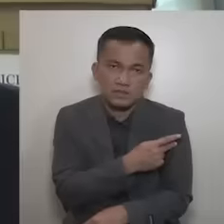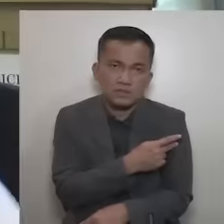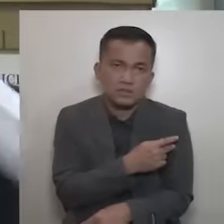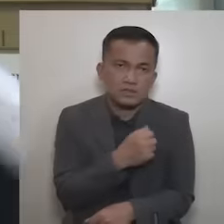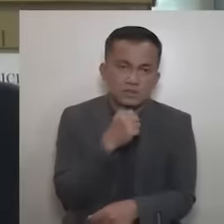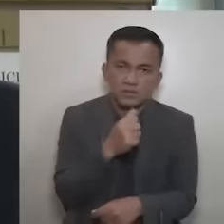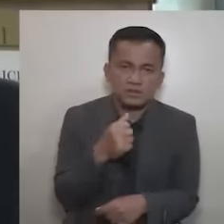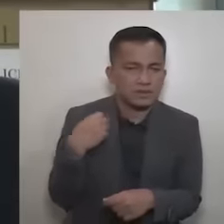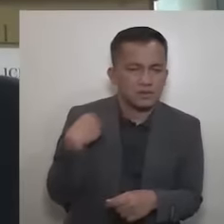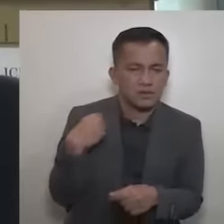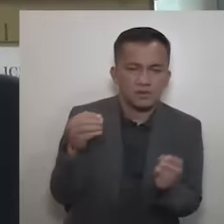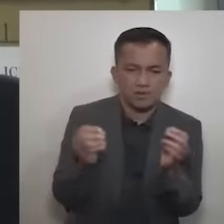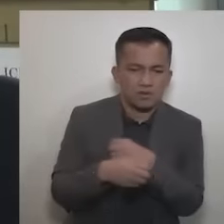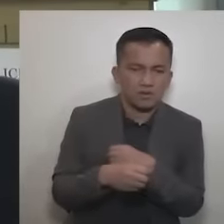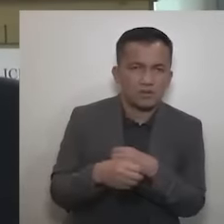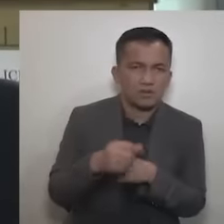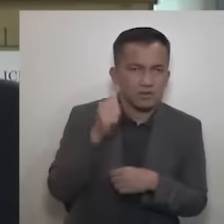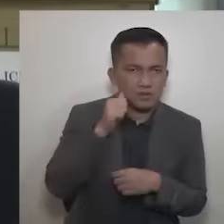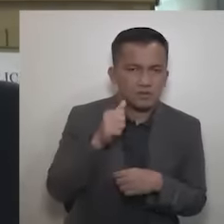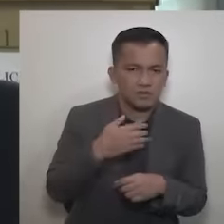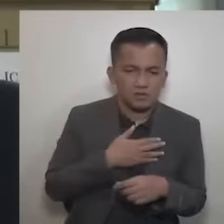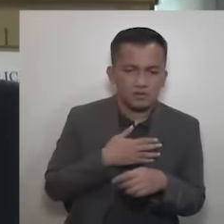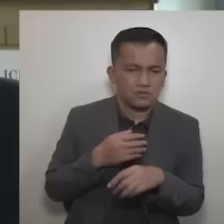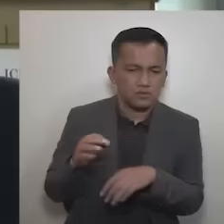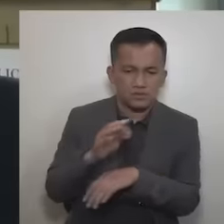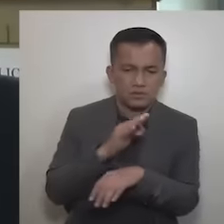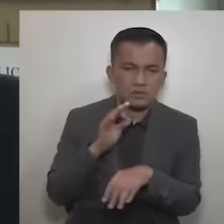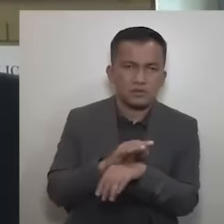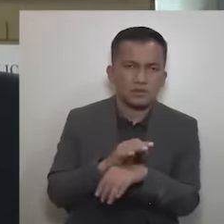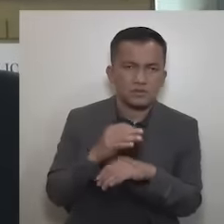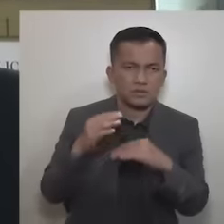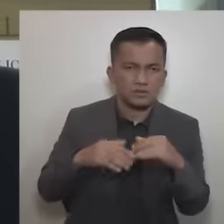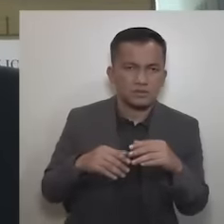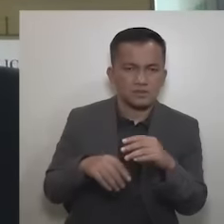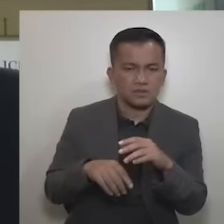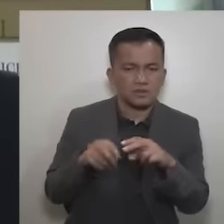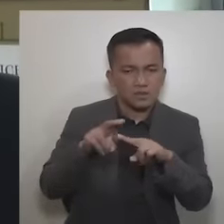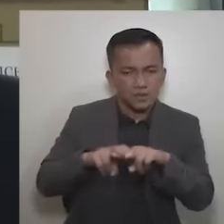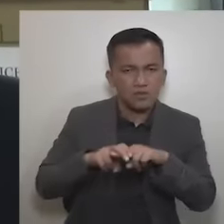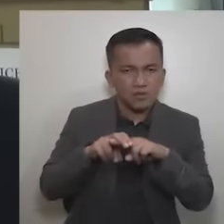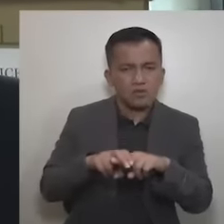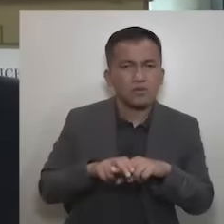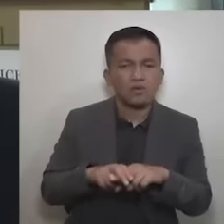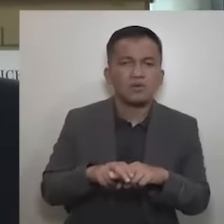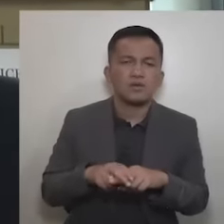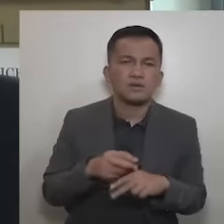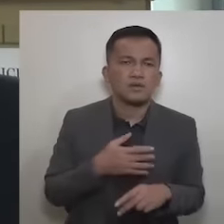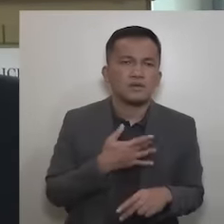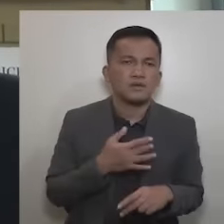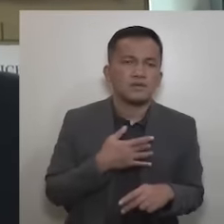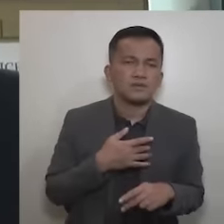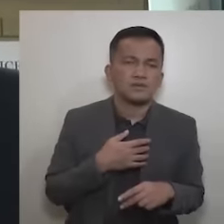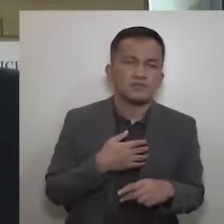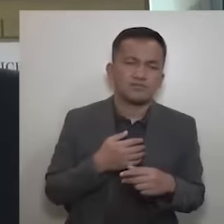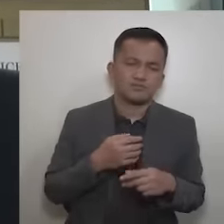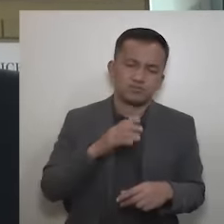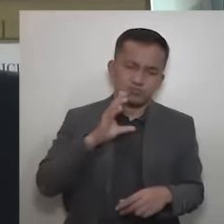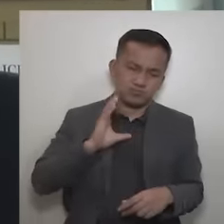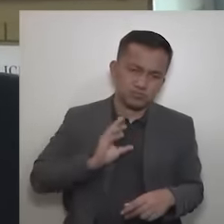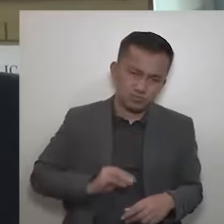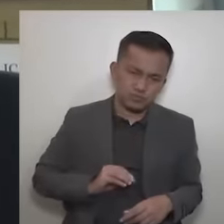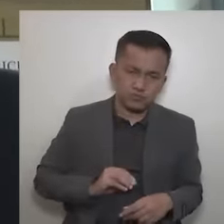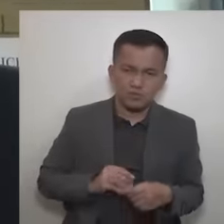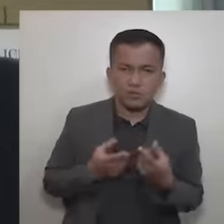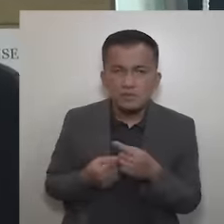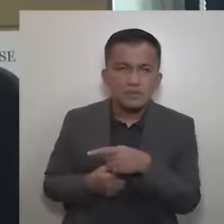eh. Hindi ako office girl kasi mas gusto ko yung nasa field ako kaysa nakaupo dahil mas feeling ko na ano yung pagkatao kasi wala